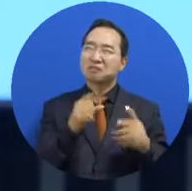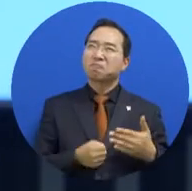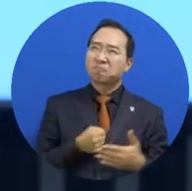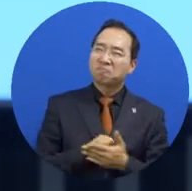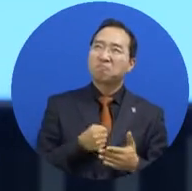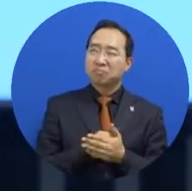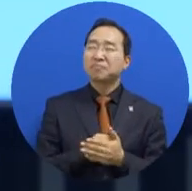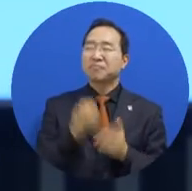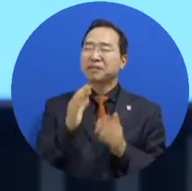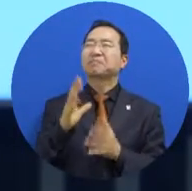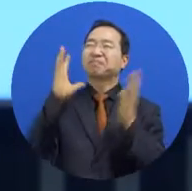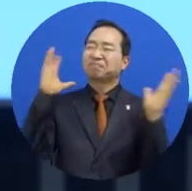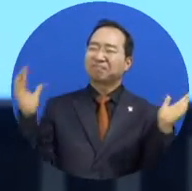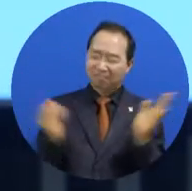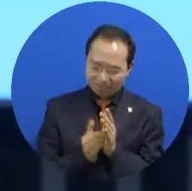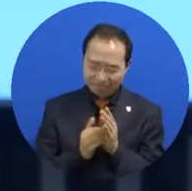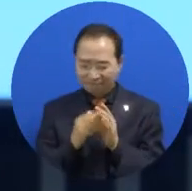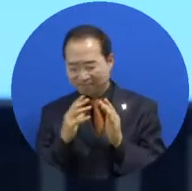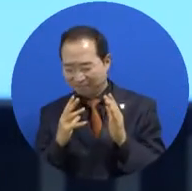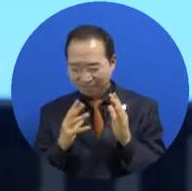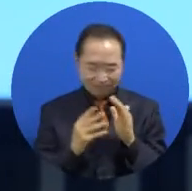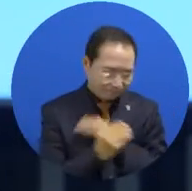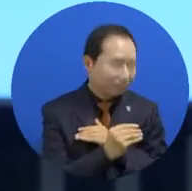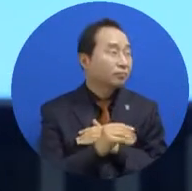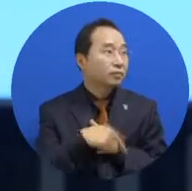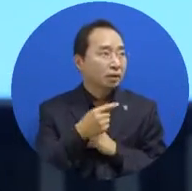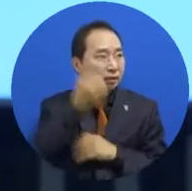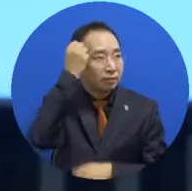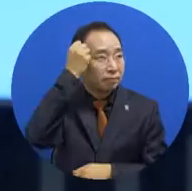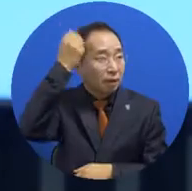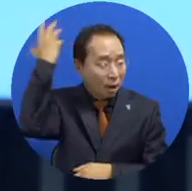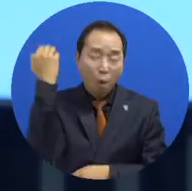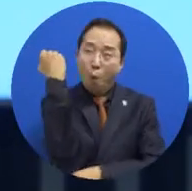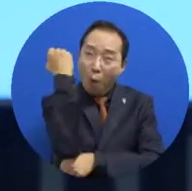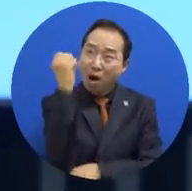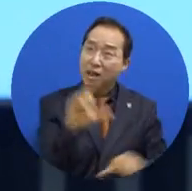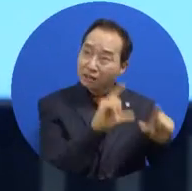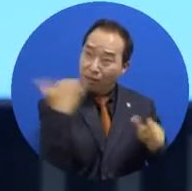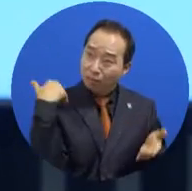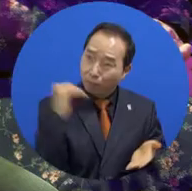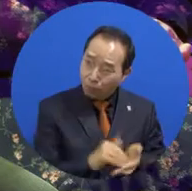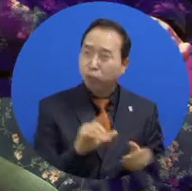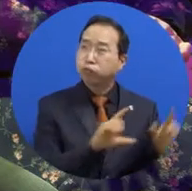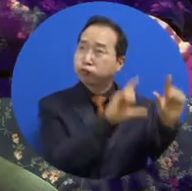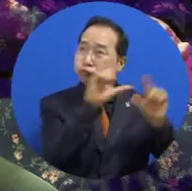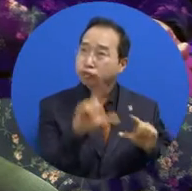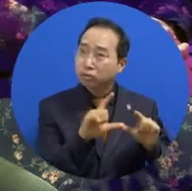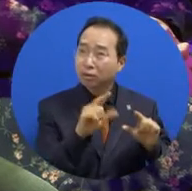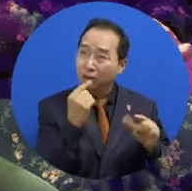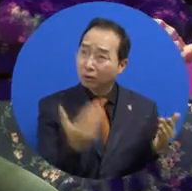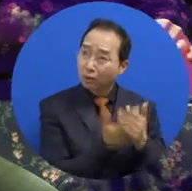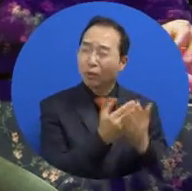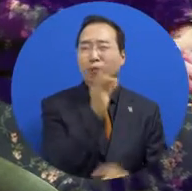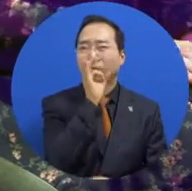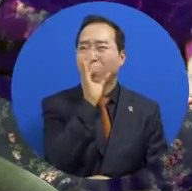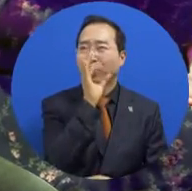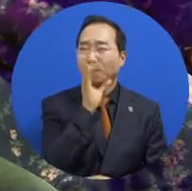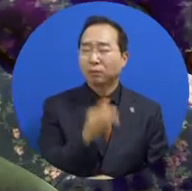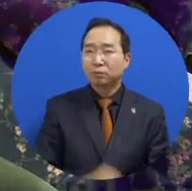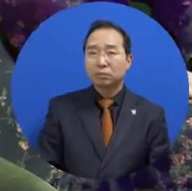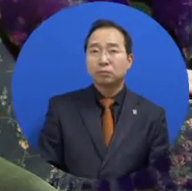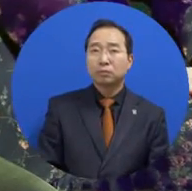다르게 살아야겠어. 그 강연장을 나오는 순간 바로 원래 살던 삶이 그대로 저를